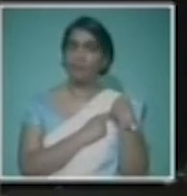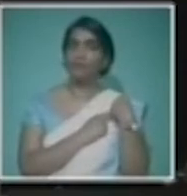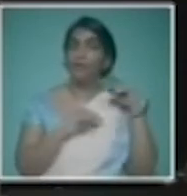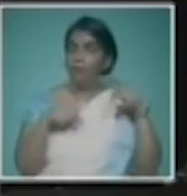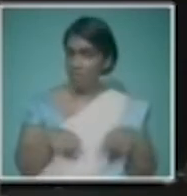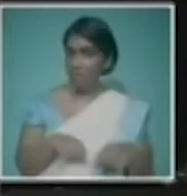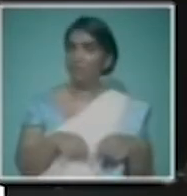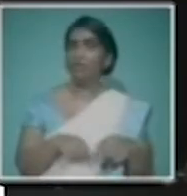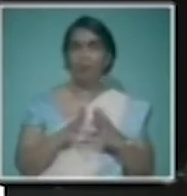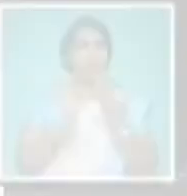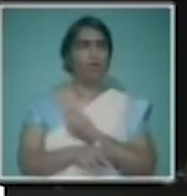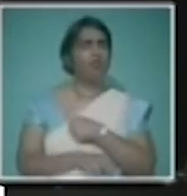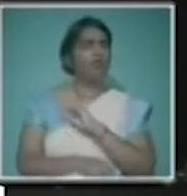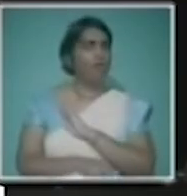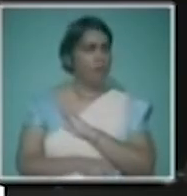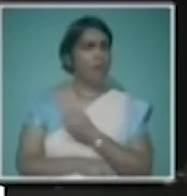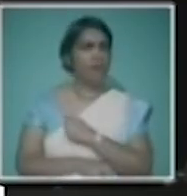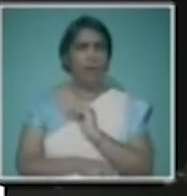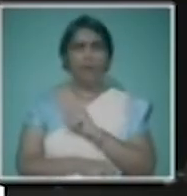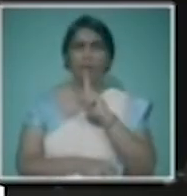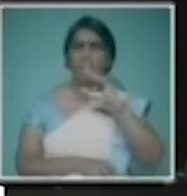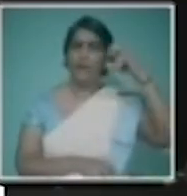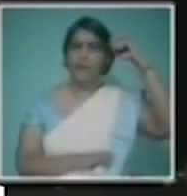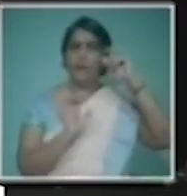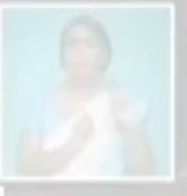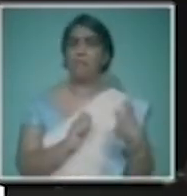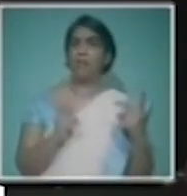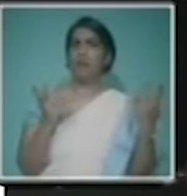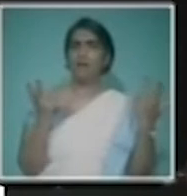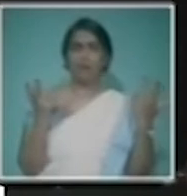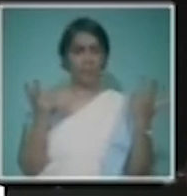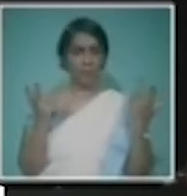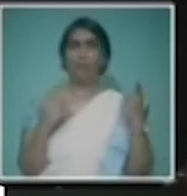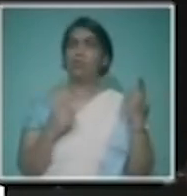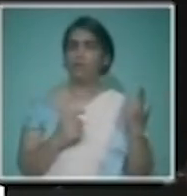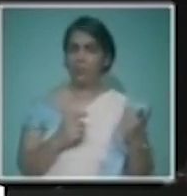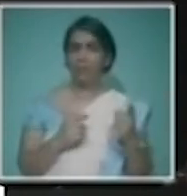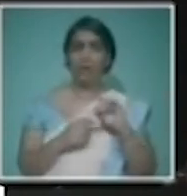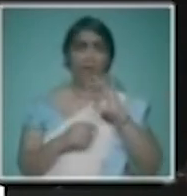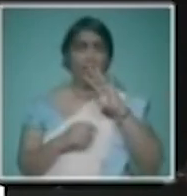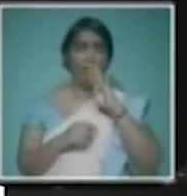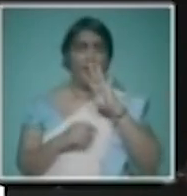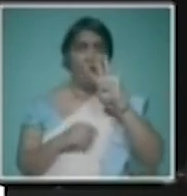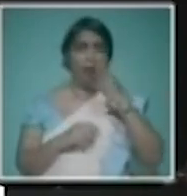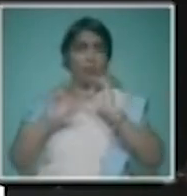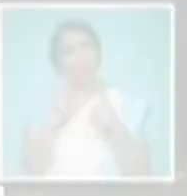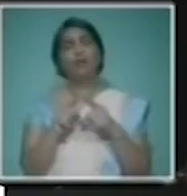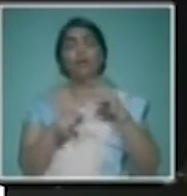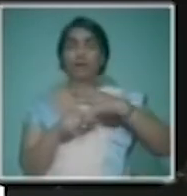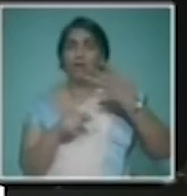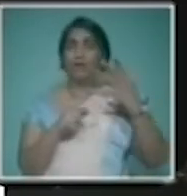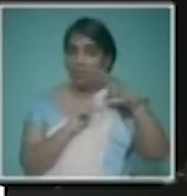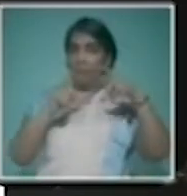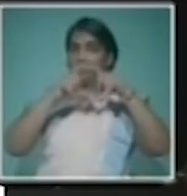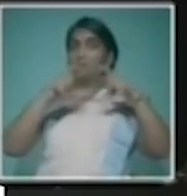අද වෙනකොට ගොඩක් ස්වාමීන් වහන්සේලා කතා කරනවා විදුලි බිල ගෙවා ගන්න විදිහක් නැහැ එකට 100ට 400ක් කර විදුලි බිල වැඩි වෙලා තියෙනවා කියලා